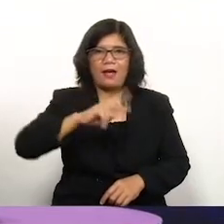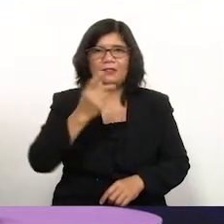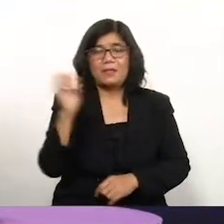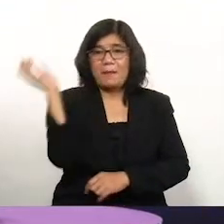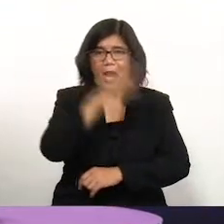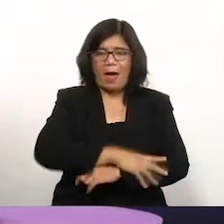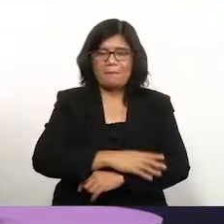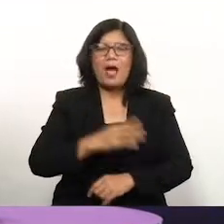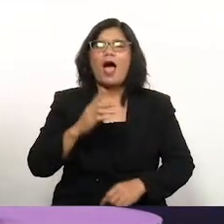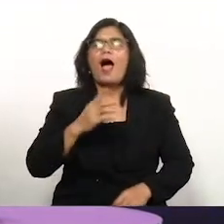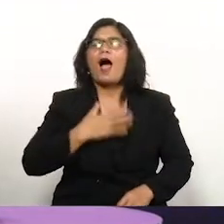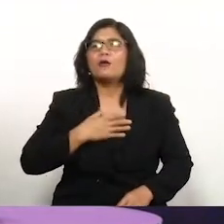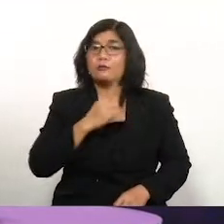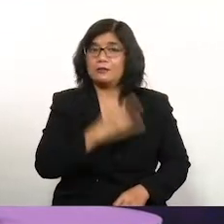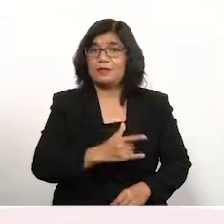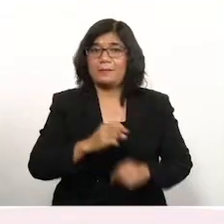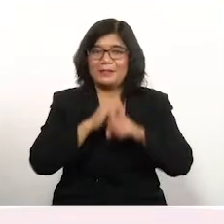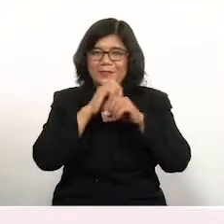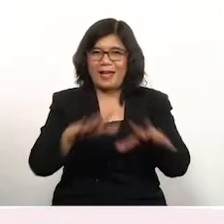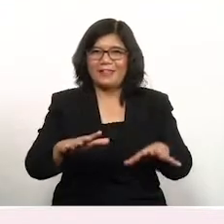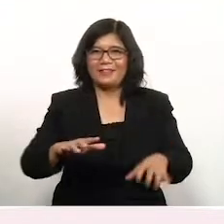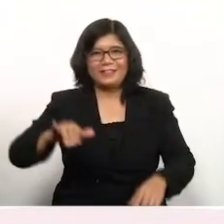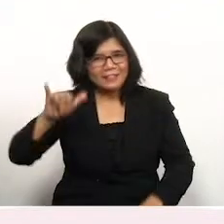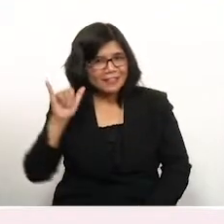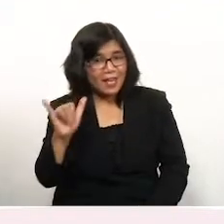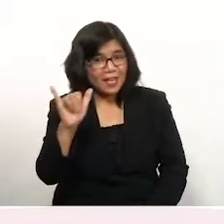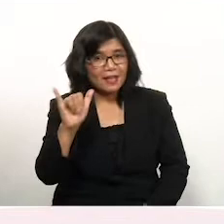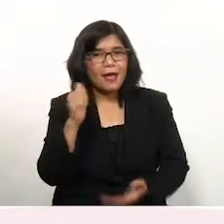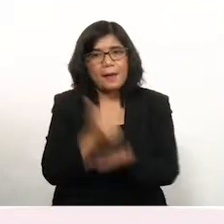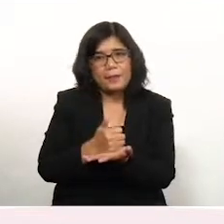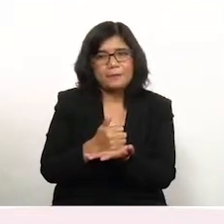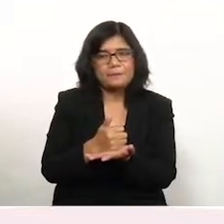di berkati amin